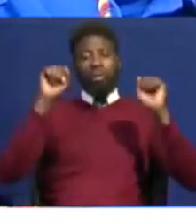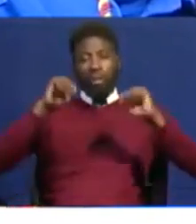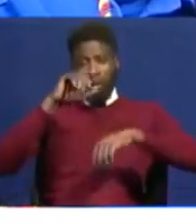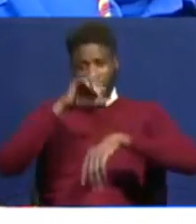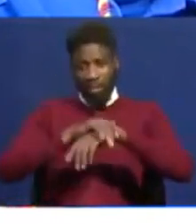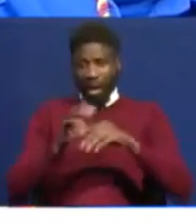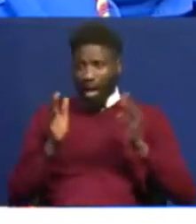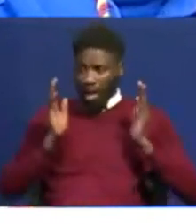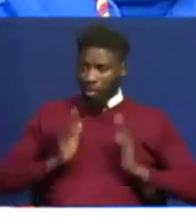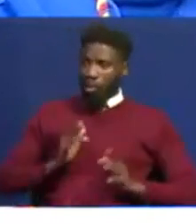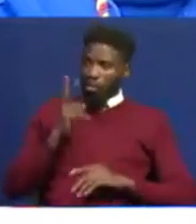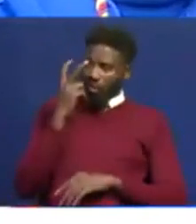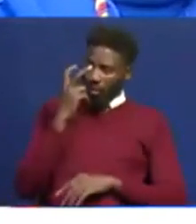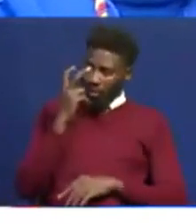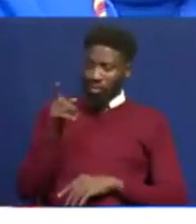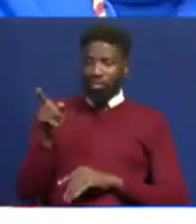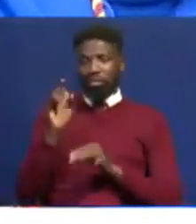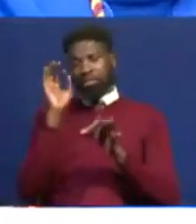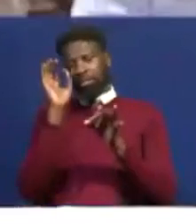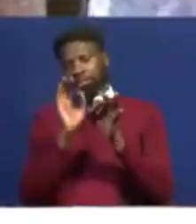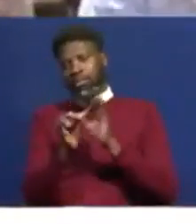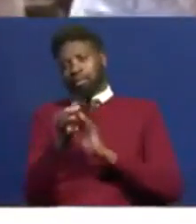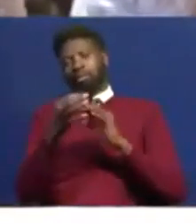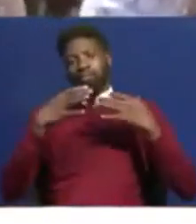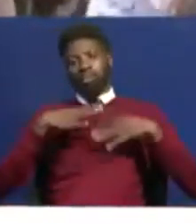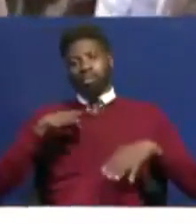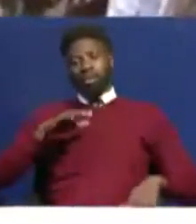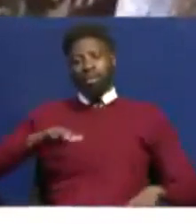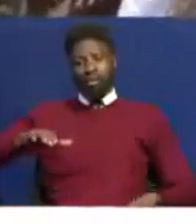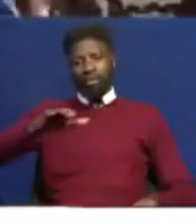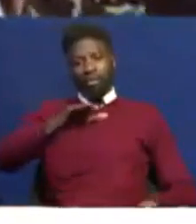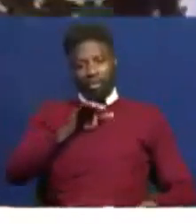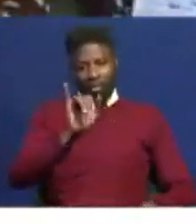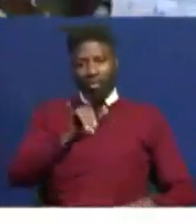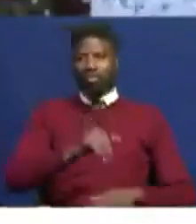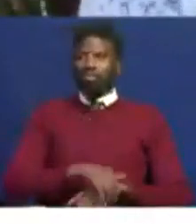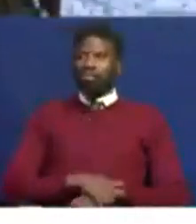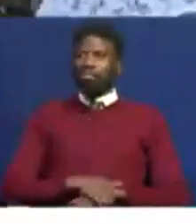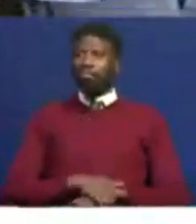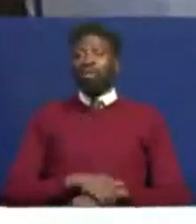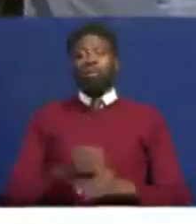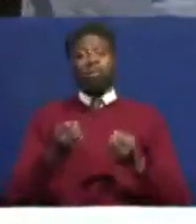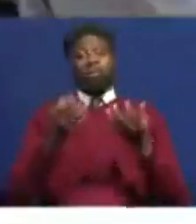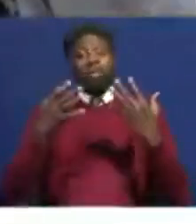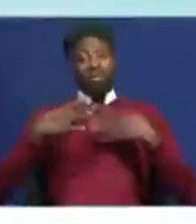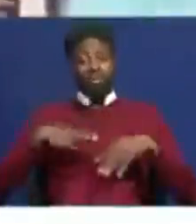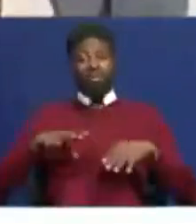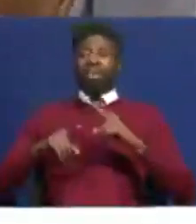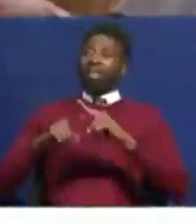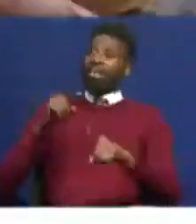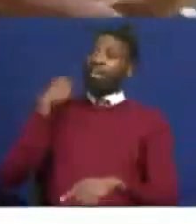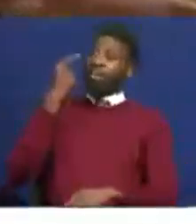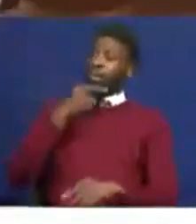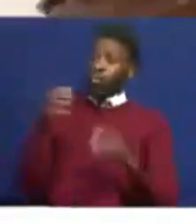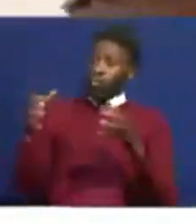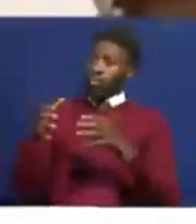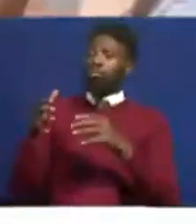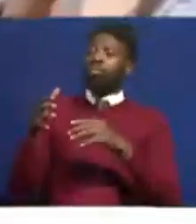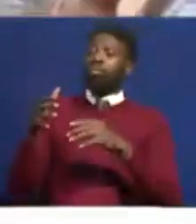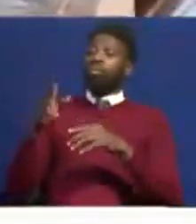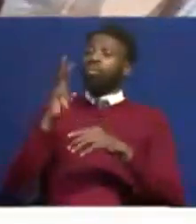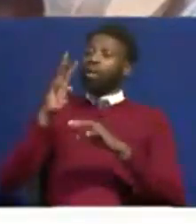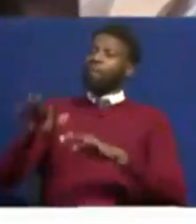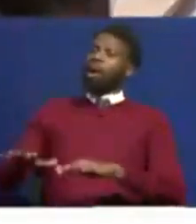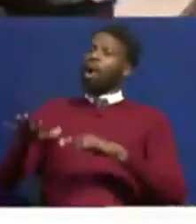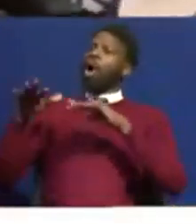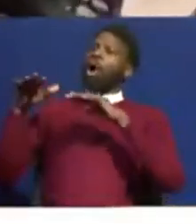are inciting wananchi in that particular area. Wengi waliouawa ni waathiriwa wa mafuriko ambao walihamishwa eneo lililoko karibu